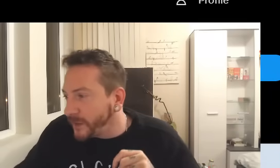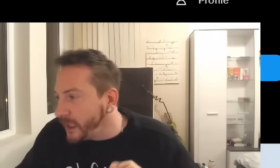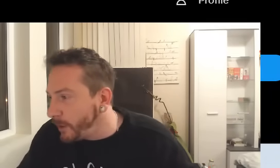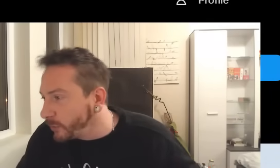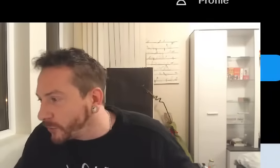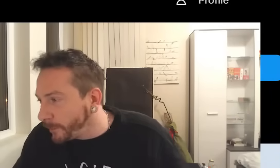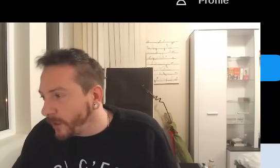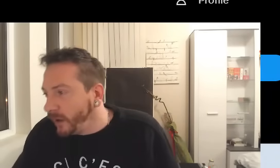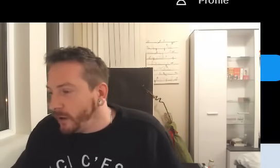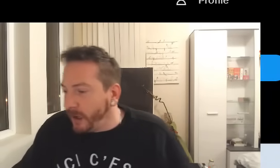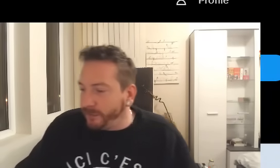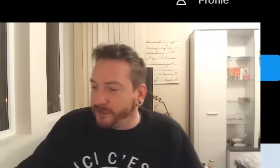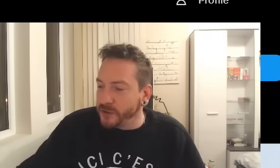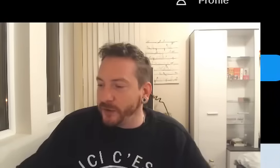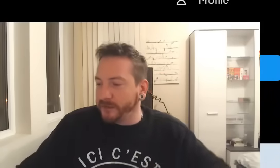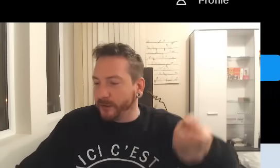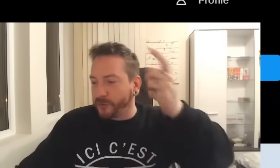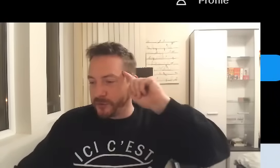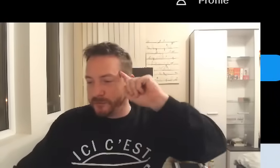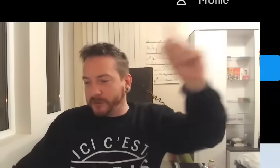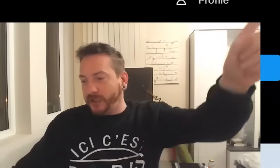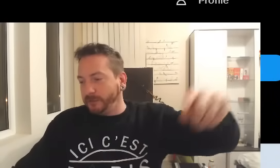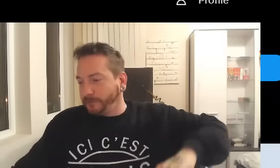quoi il est pas content bref je vous laisse là-dessus Ciao